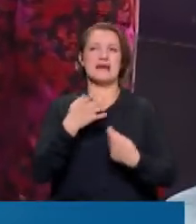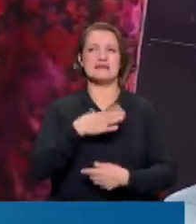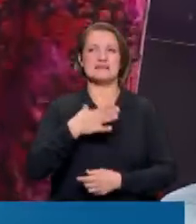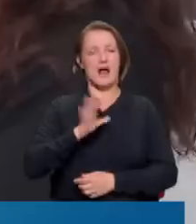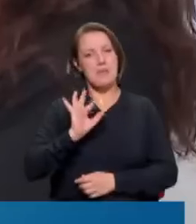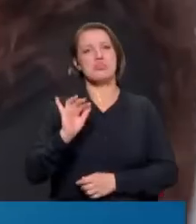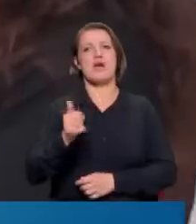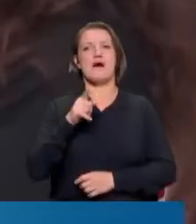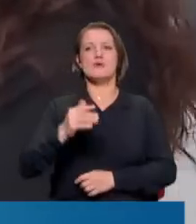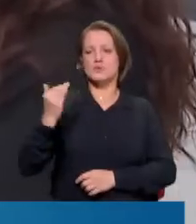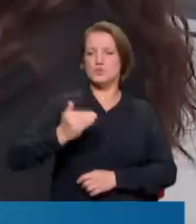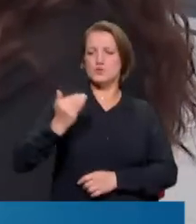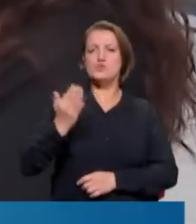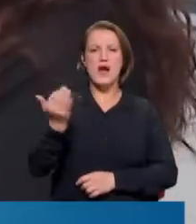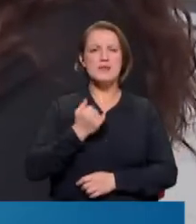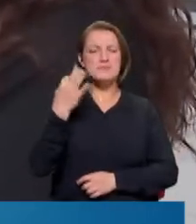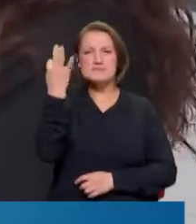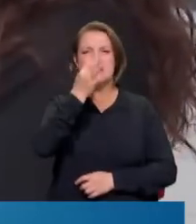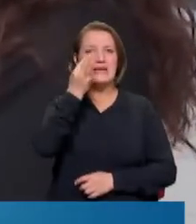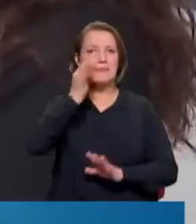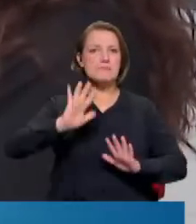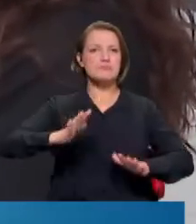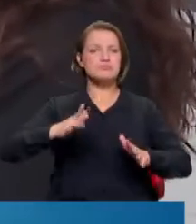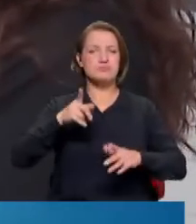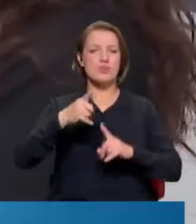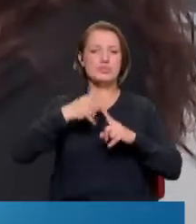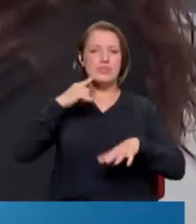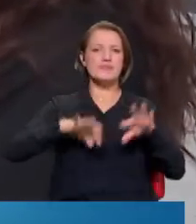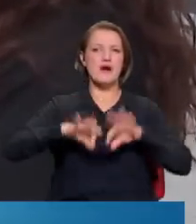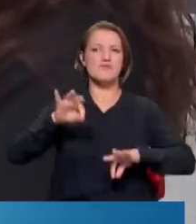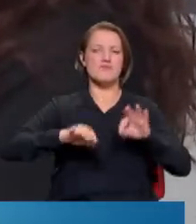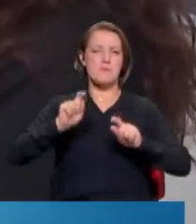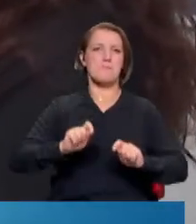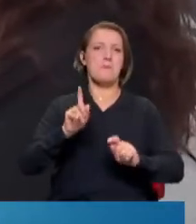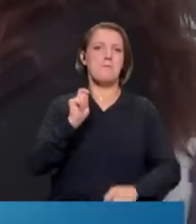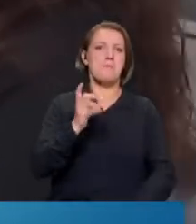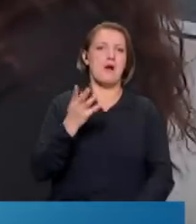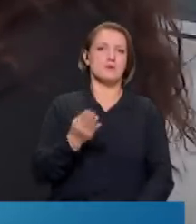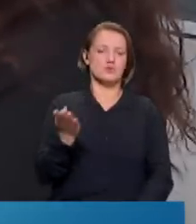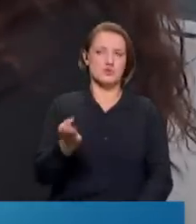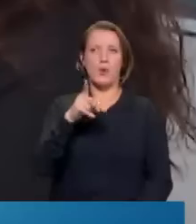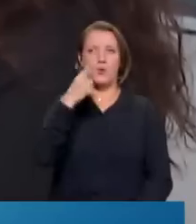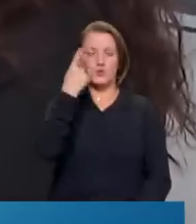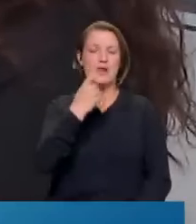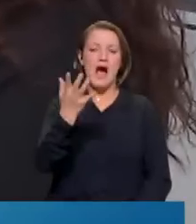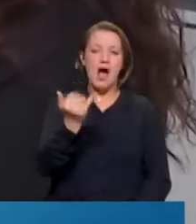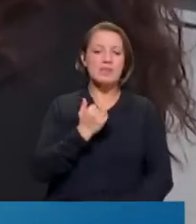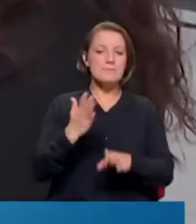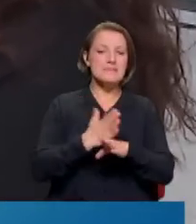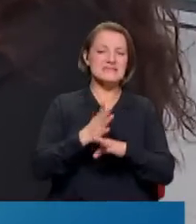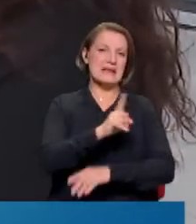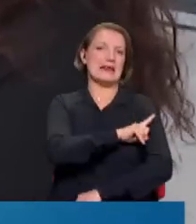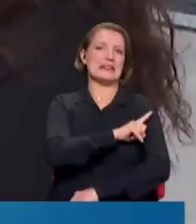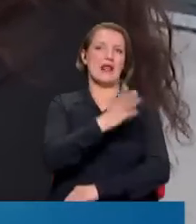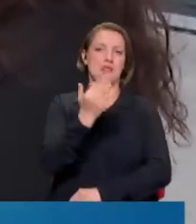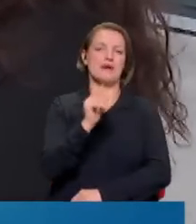değer ucuz ürün alıp cildi mahv ettiğinde Ondan sonra onu tedavi etmesi Aslında daha pahalıya mal oluyor o yüzden aldığın zaman